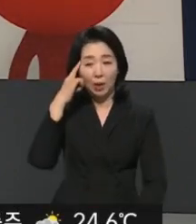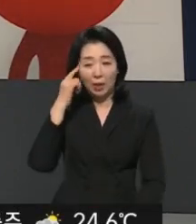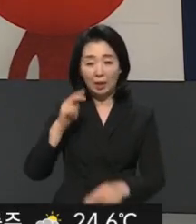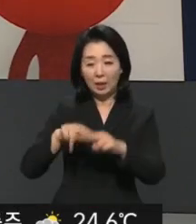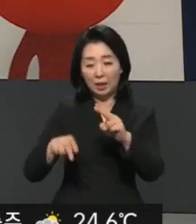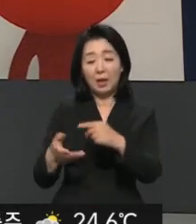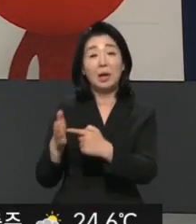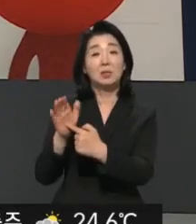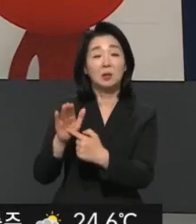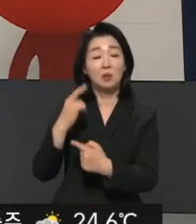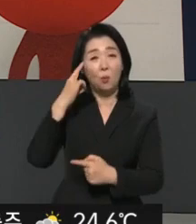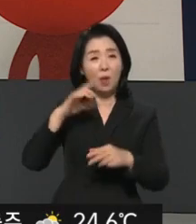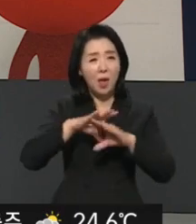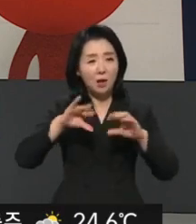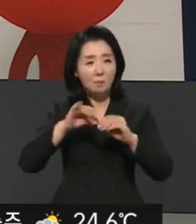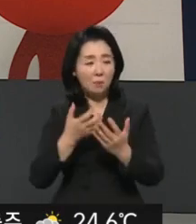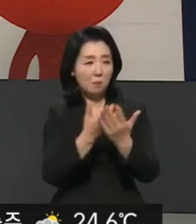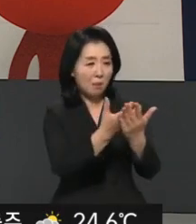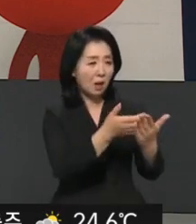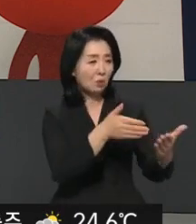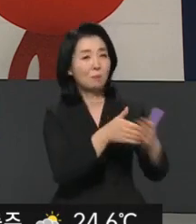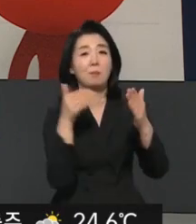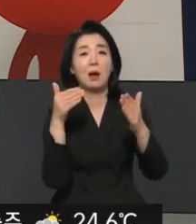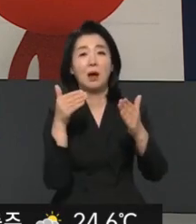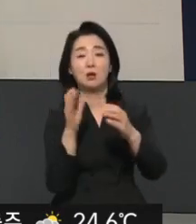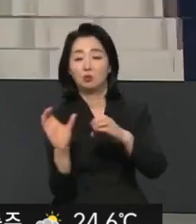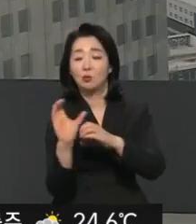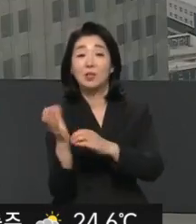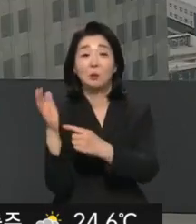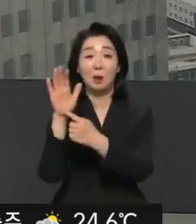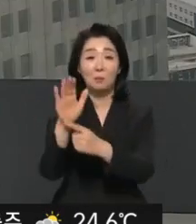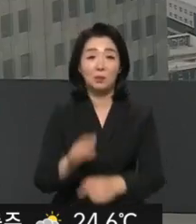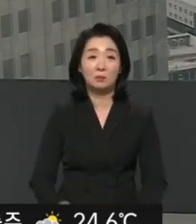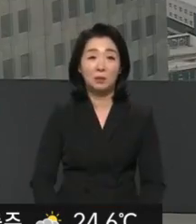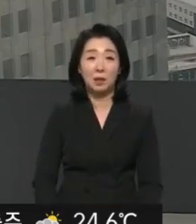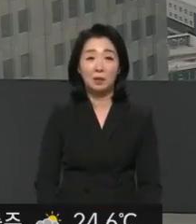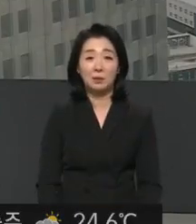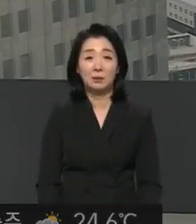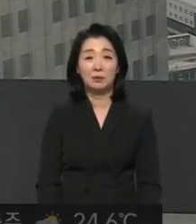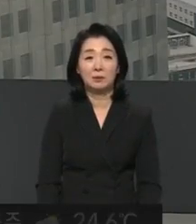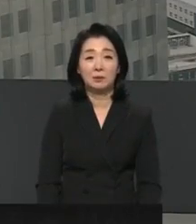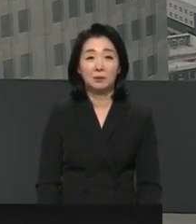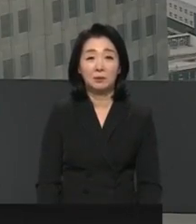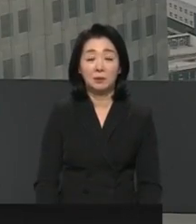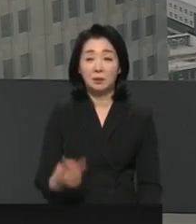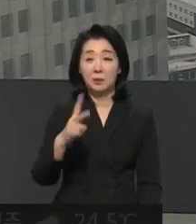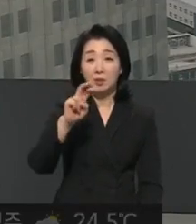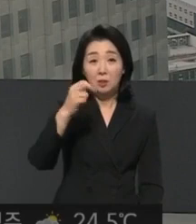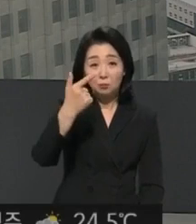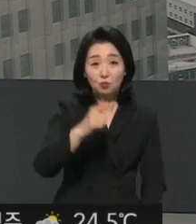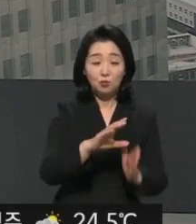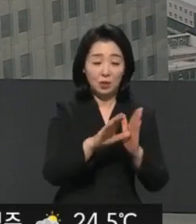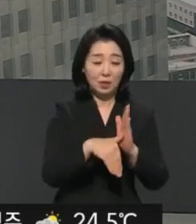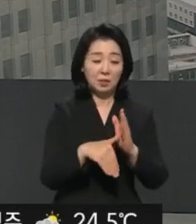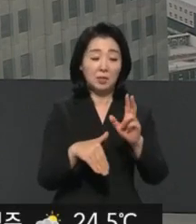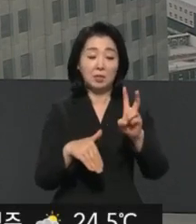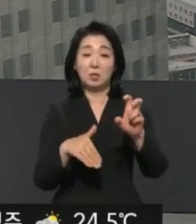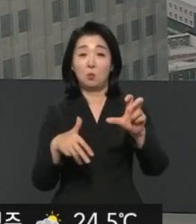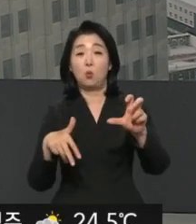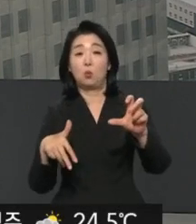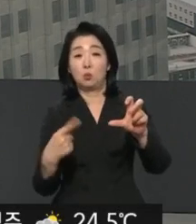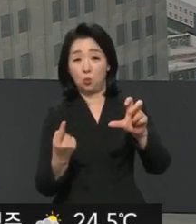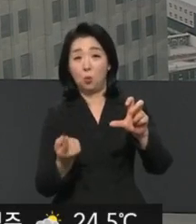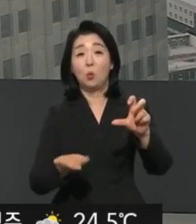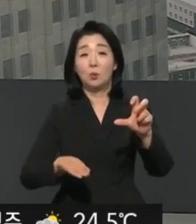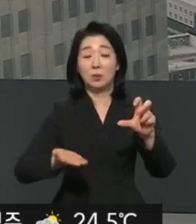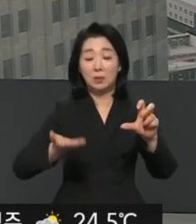퇴짜 맞은 자구책 좀 더 업그레이드해서 발표했습니다. 핵심만 짚어드리면요. 2026년까지 25조 원 이상